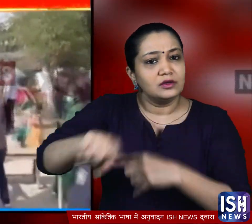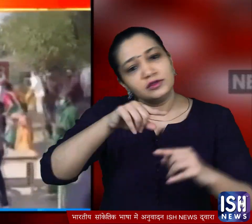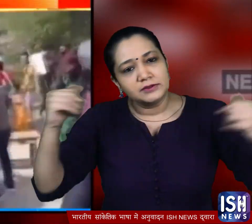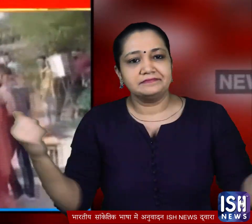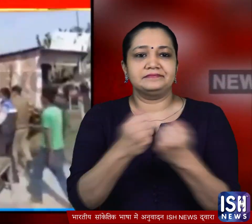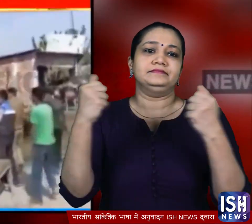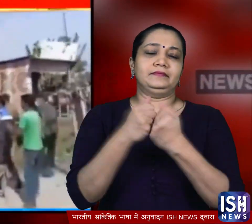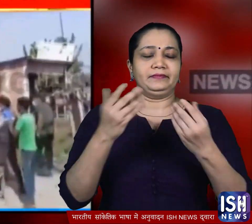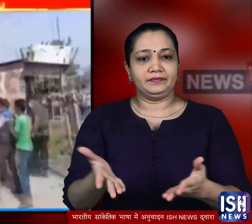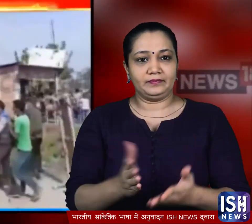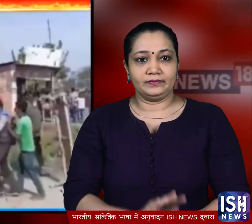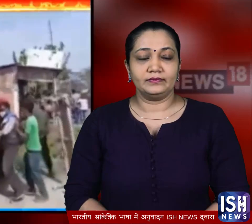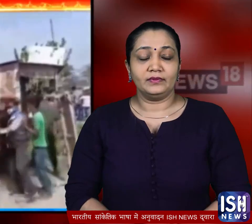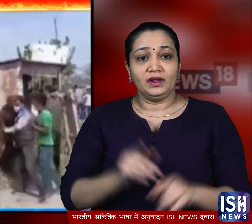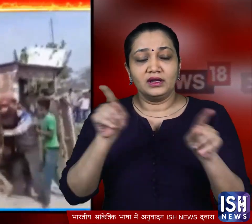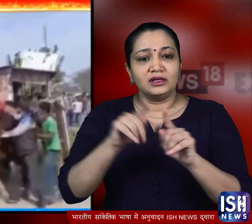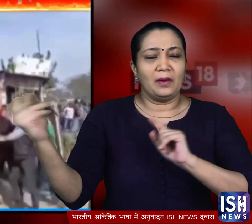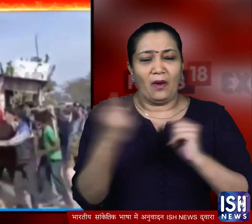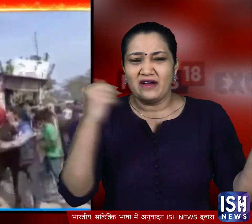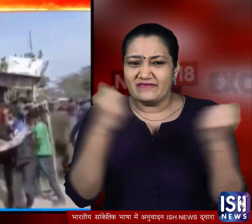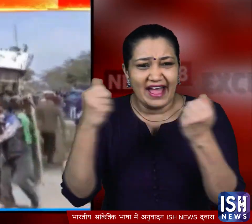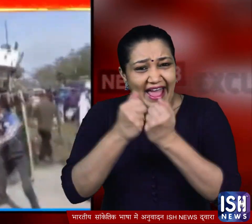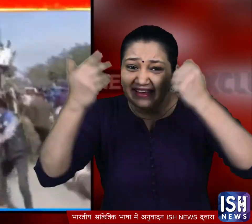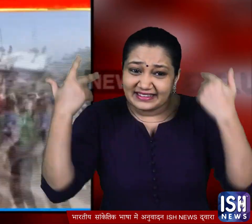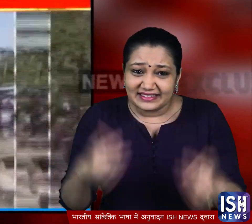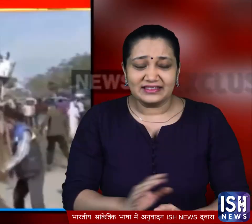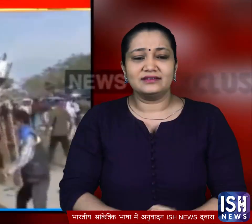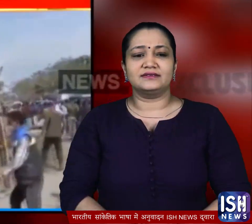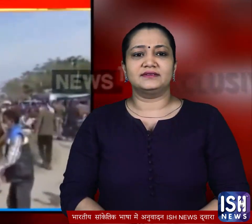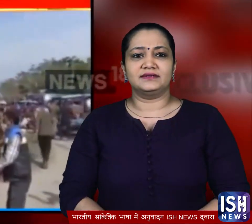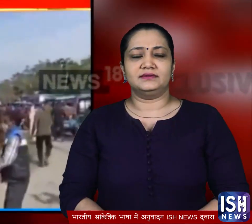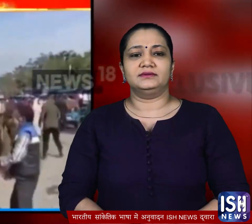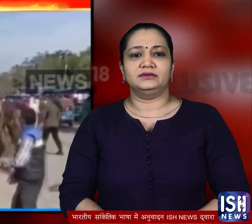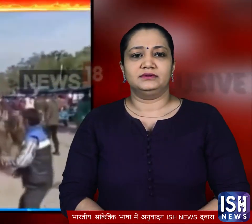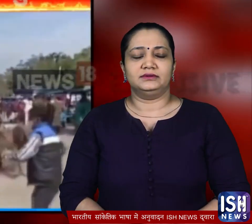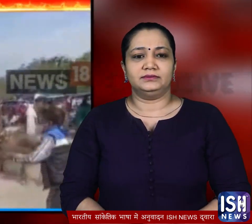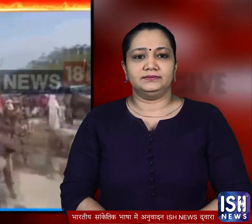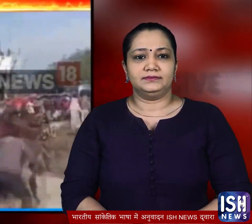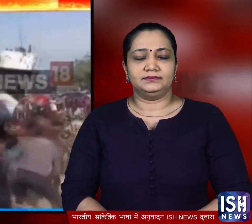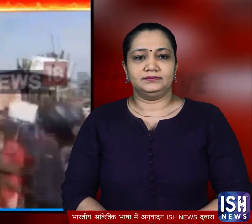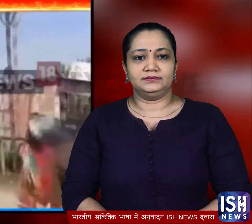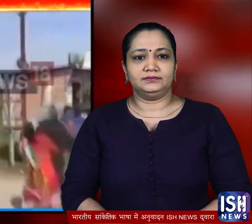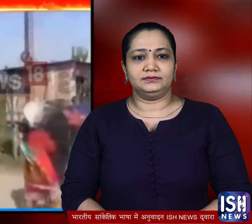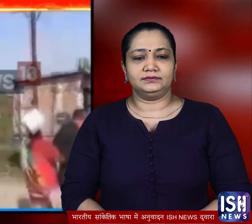तो वो पुलिस से ही भिड़ गए। वहां से सामने आई तस्वीरों में उनके बीच धक्का मुक्की होती नजर आई।